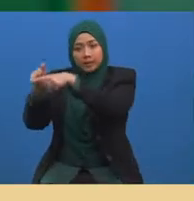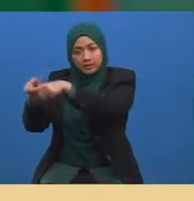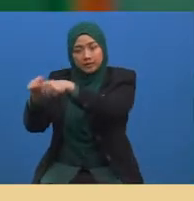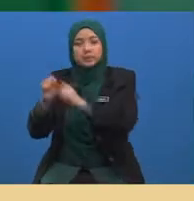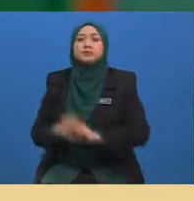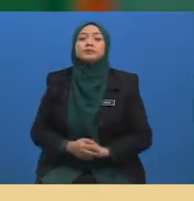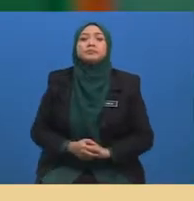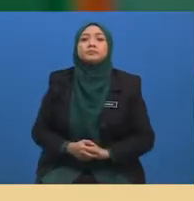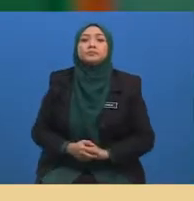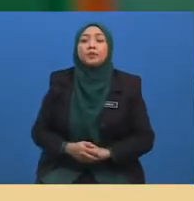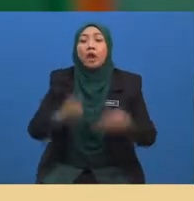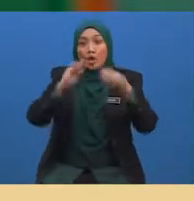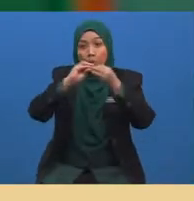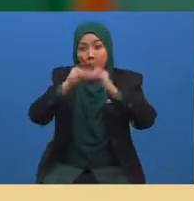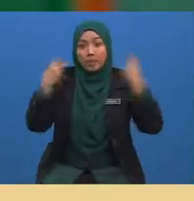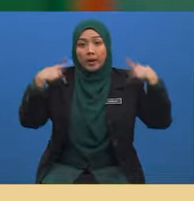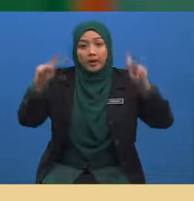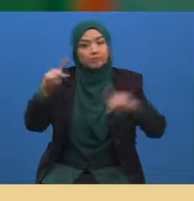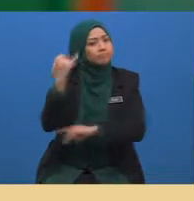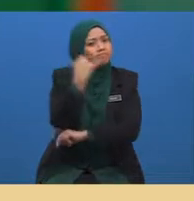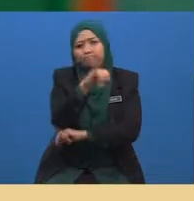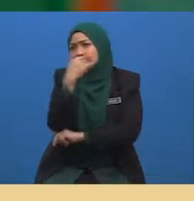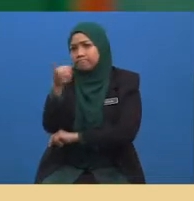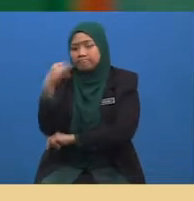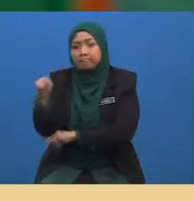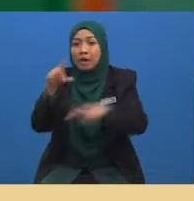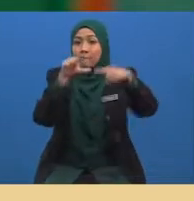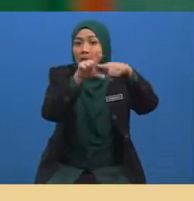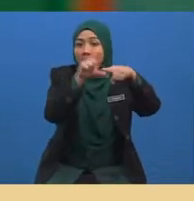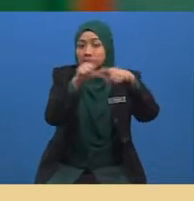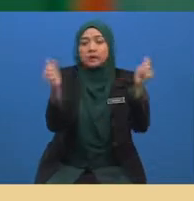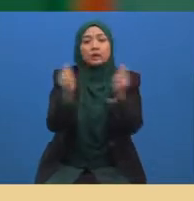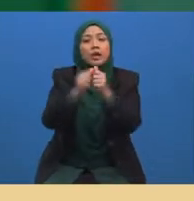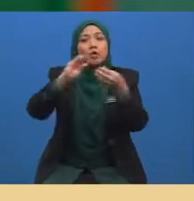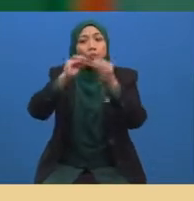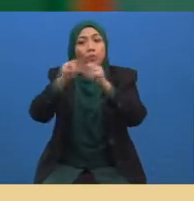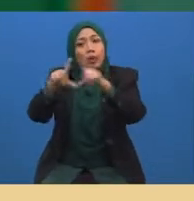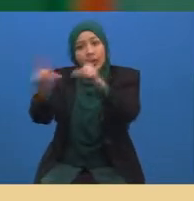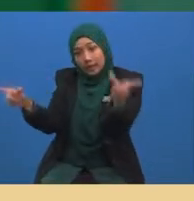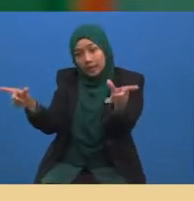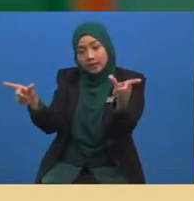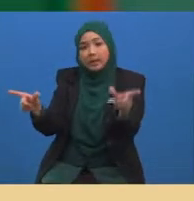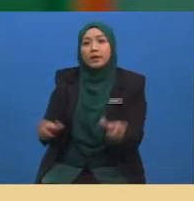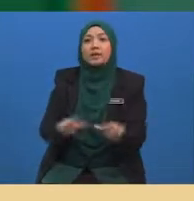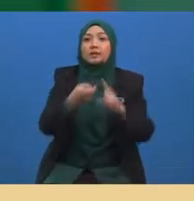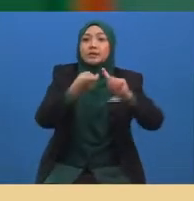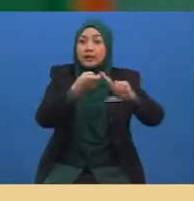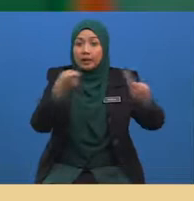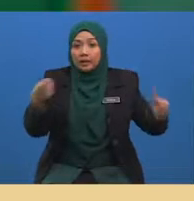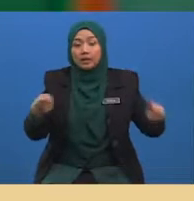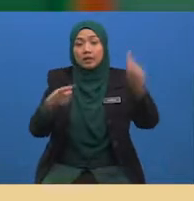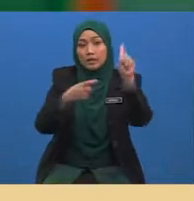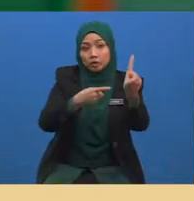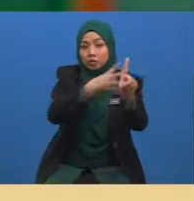perdana tidak boleh dibahagikan dengan nombor lain selain dirinya sendiri